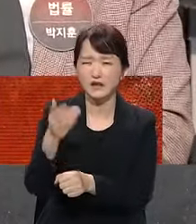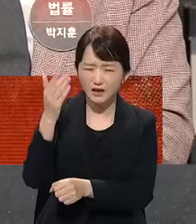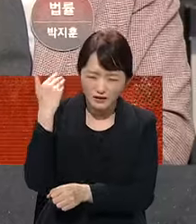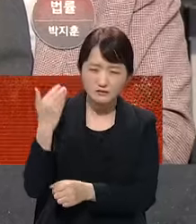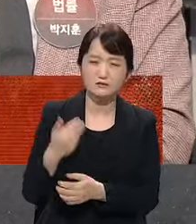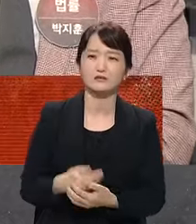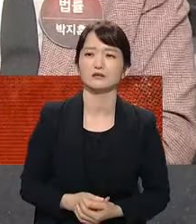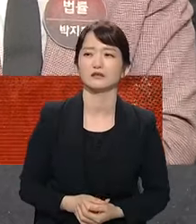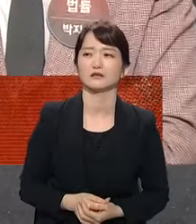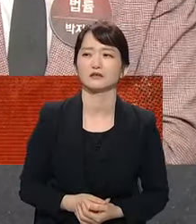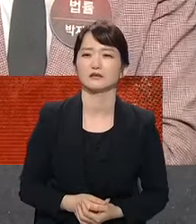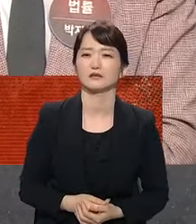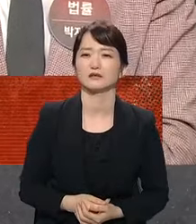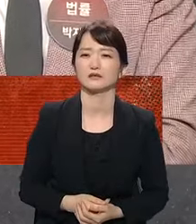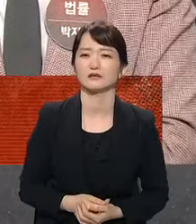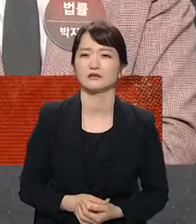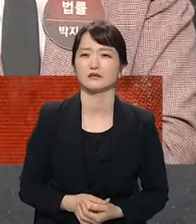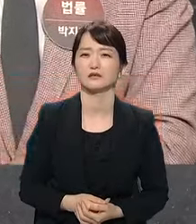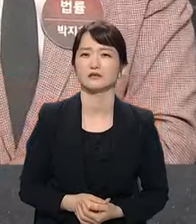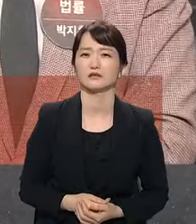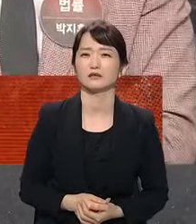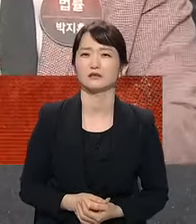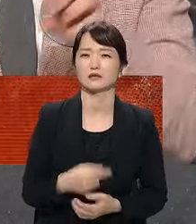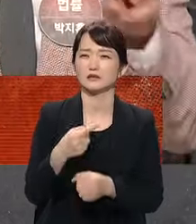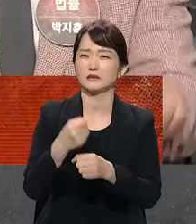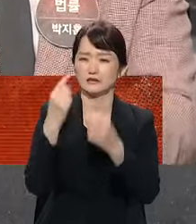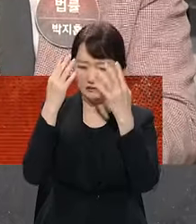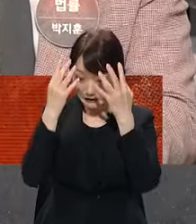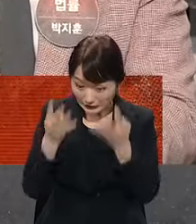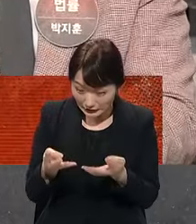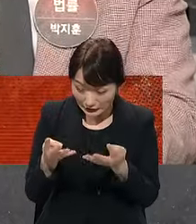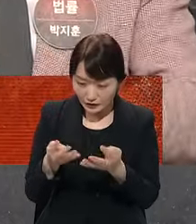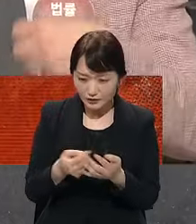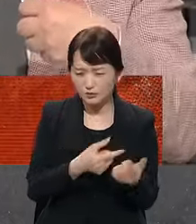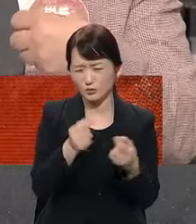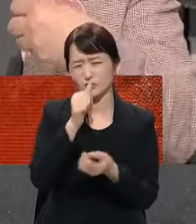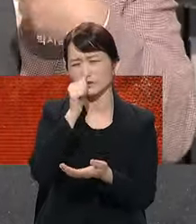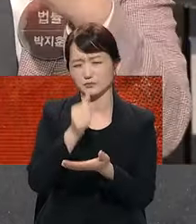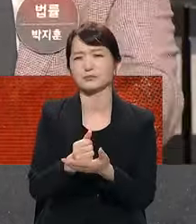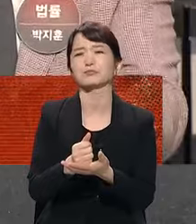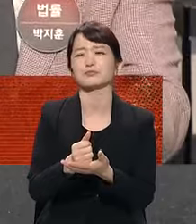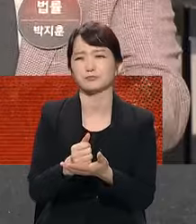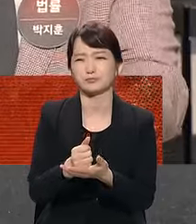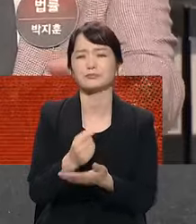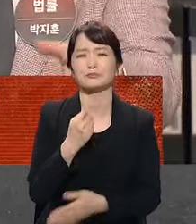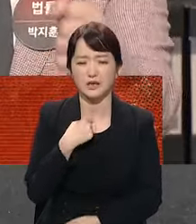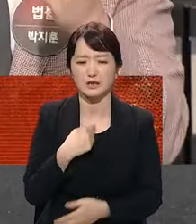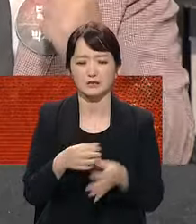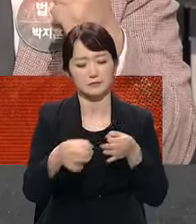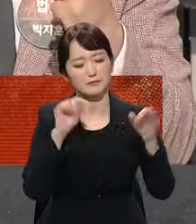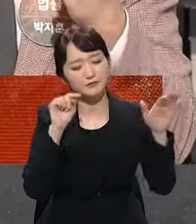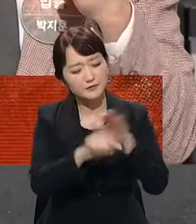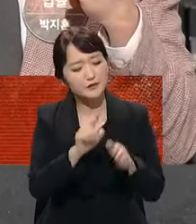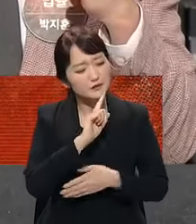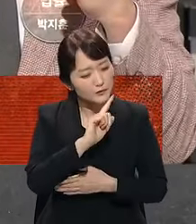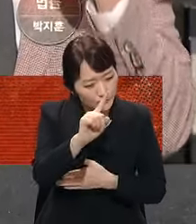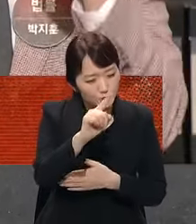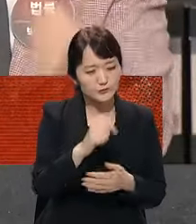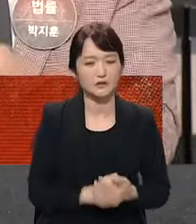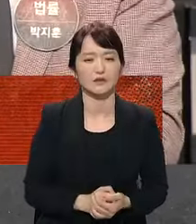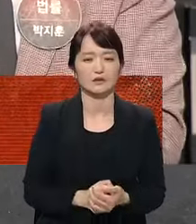예. 출소를 지난해 출소를 해가지고 아. 똑같은 범죄를 저지른 것 같아요. 마트에 네. 가가지고 이렇게 주문한 다음에 가벼운 것들은